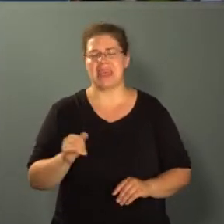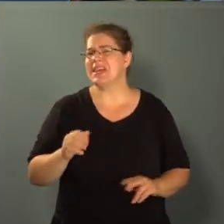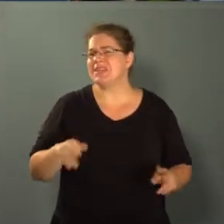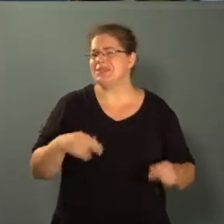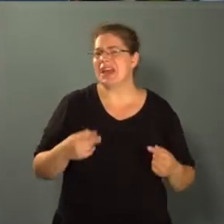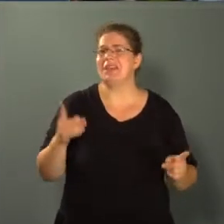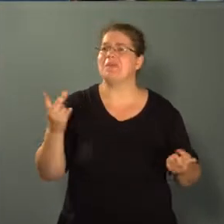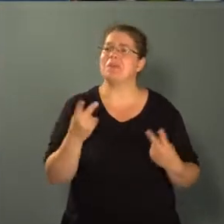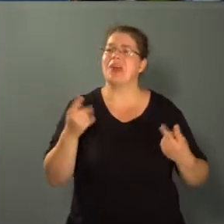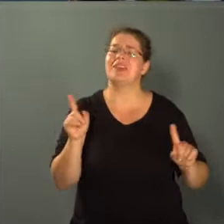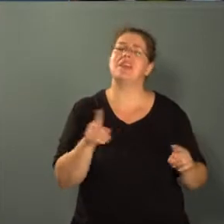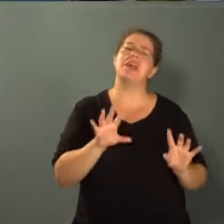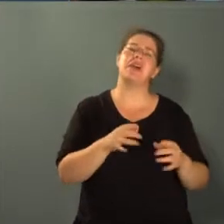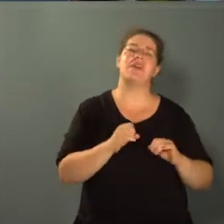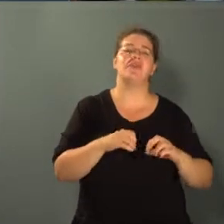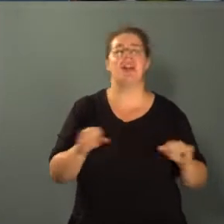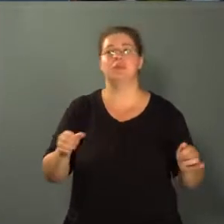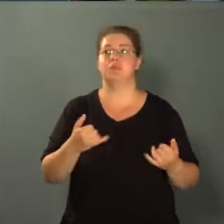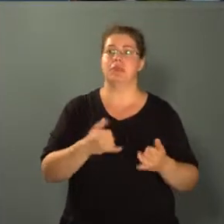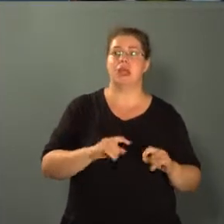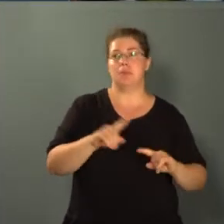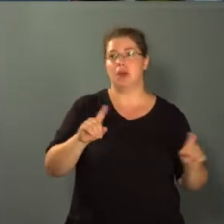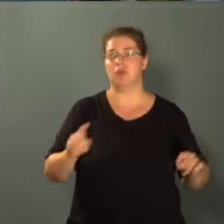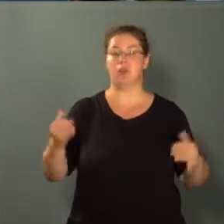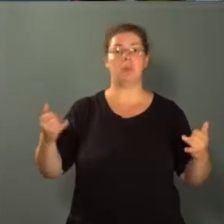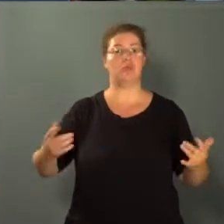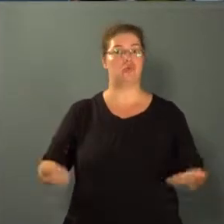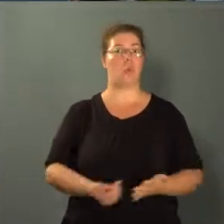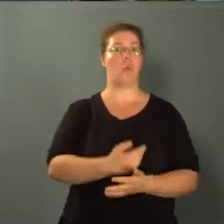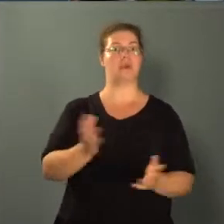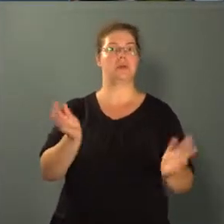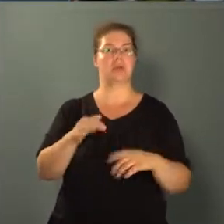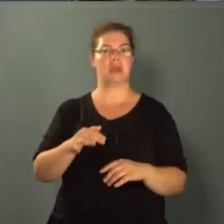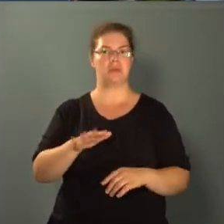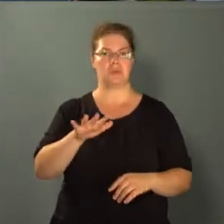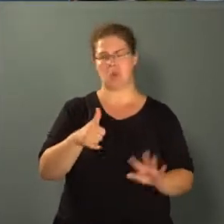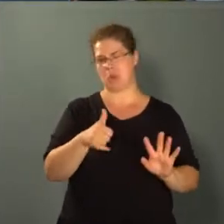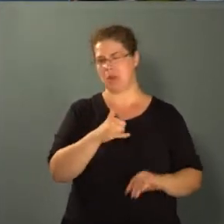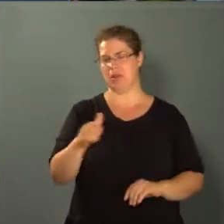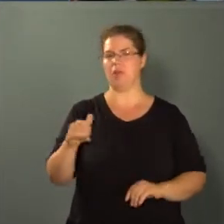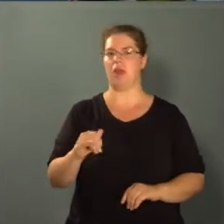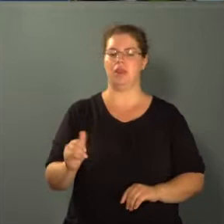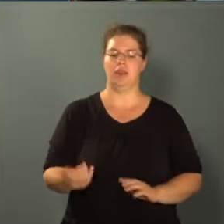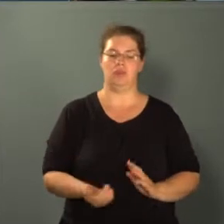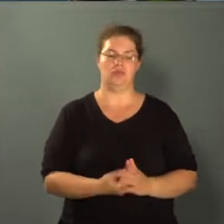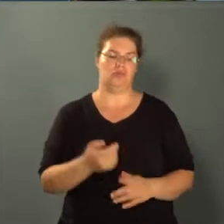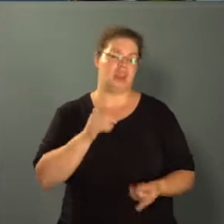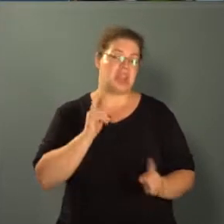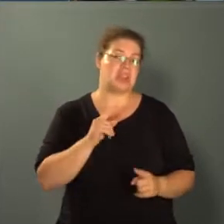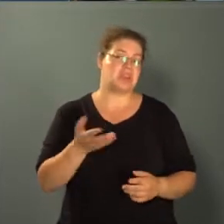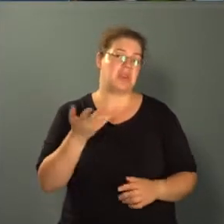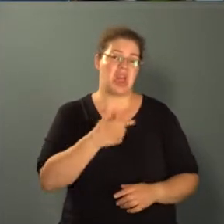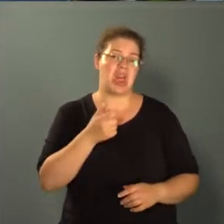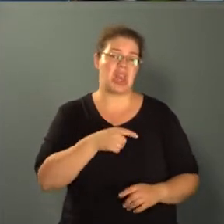utána a zenekar persze feloszlott, mindenki máshova ment, de most újra összeálltunk egy 5-6 éve, és megint játszok a